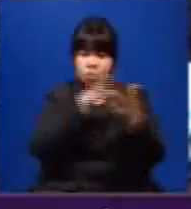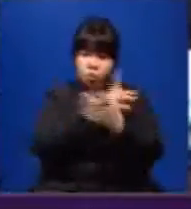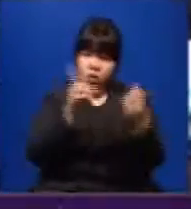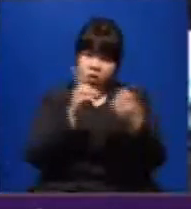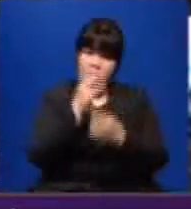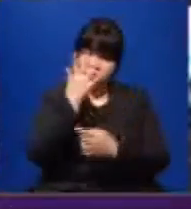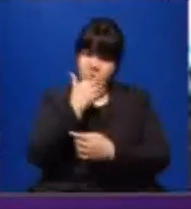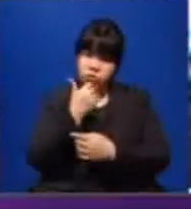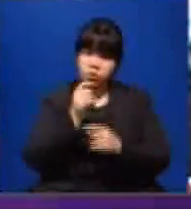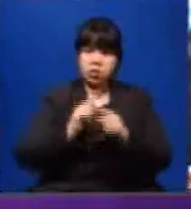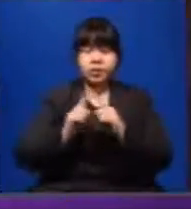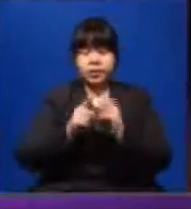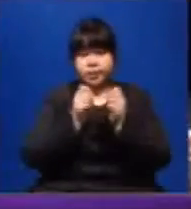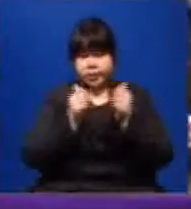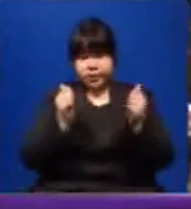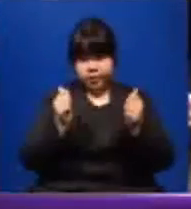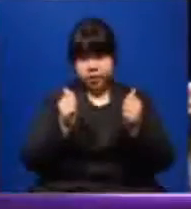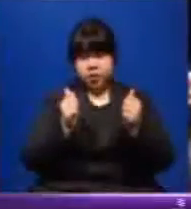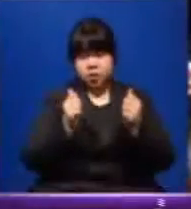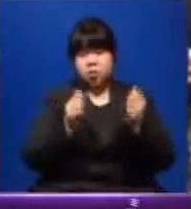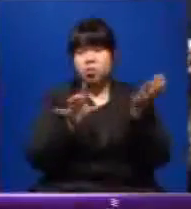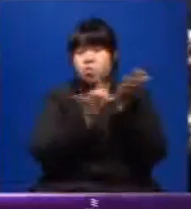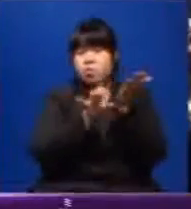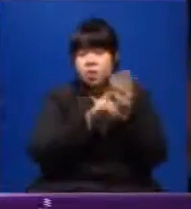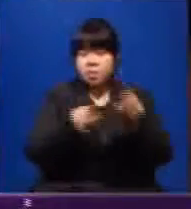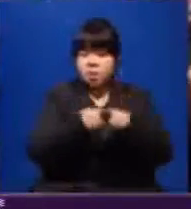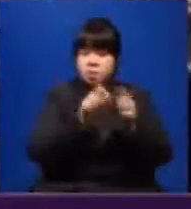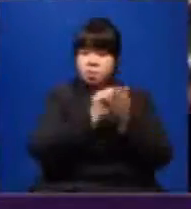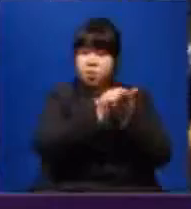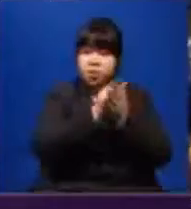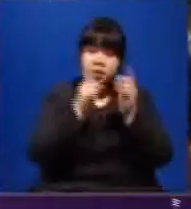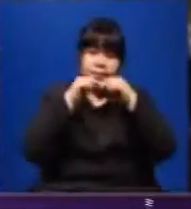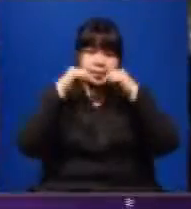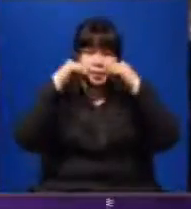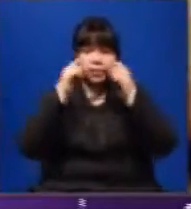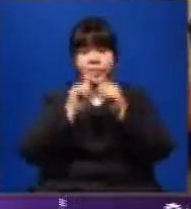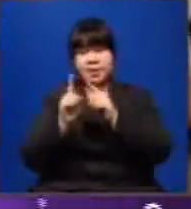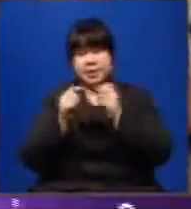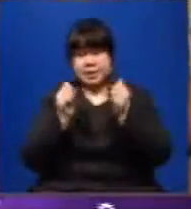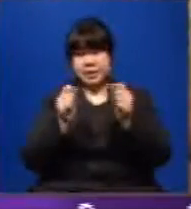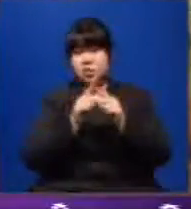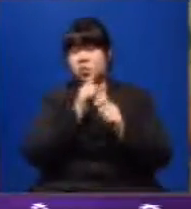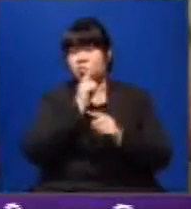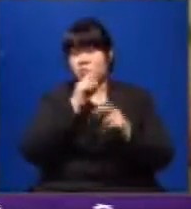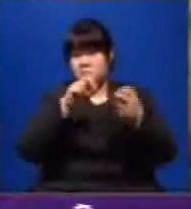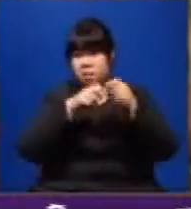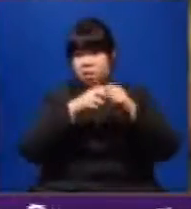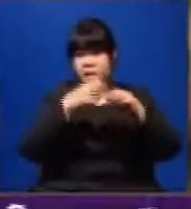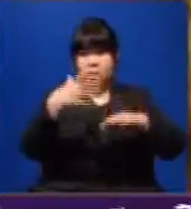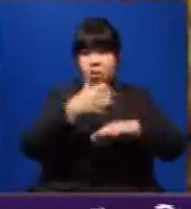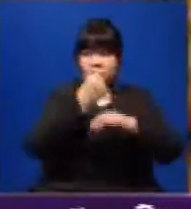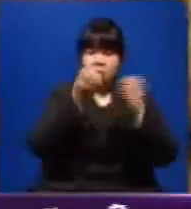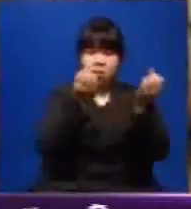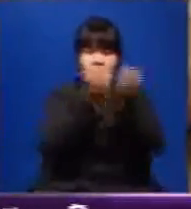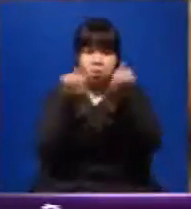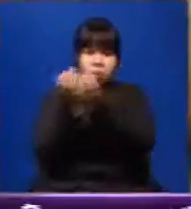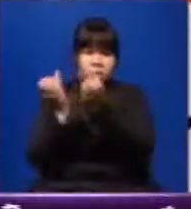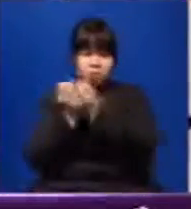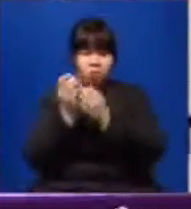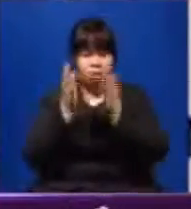รมที่เป็นเอกลักษณ์รวมถึงคุณภาพในการบริการที่หลายประเทศให้การยอมรับแต่หากความวุ่นวายทางการเมืองได้บั่นทอน